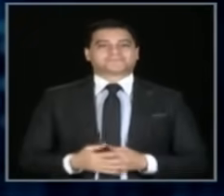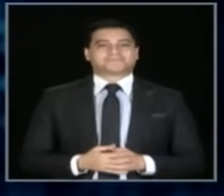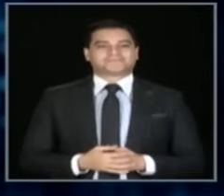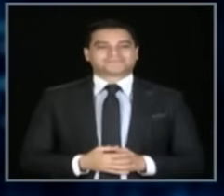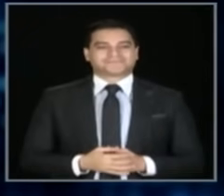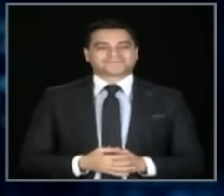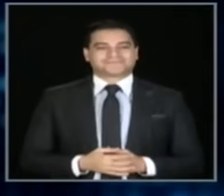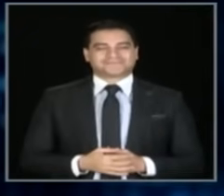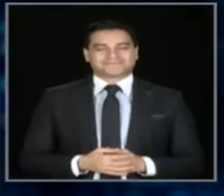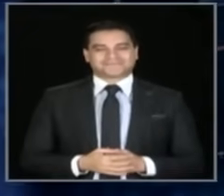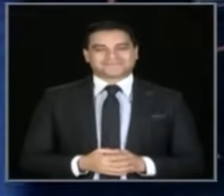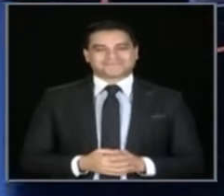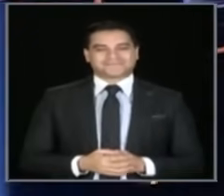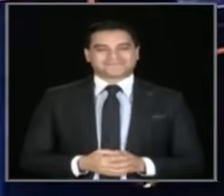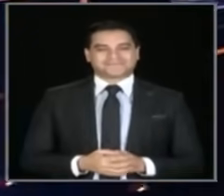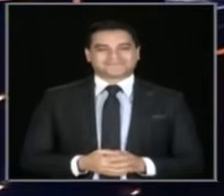العلم.